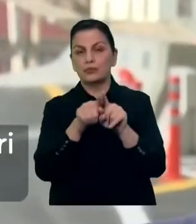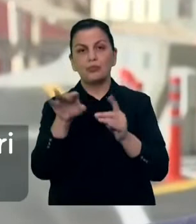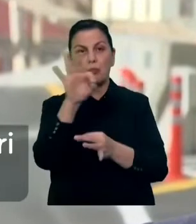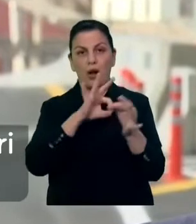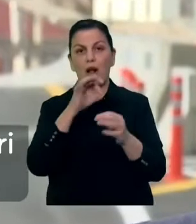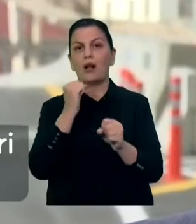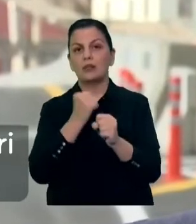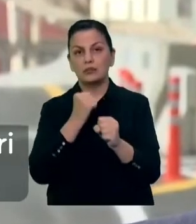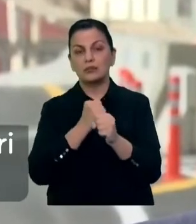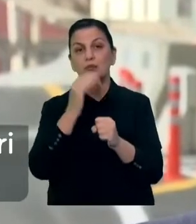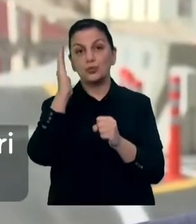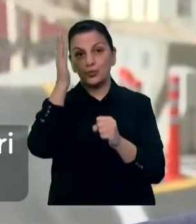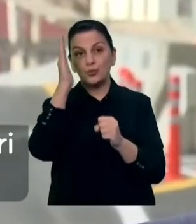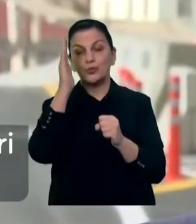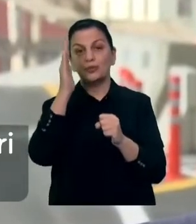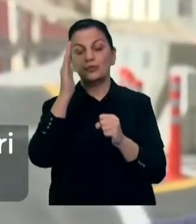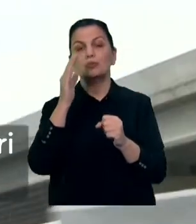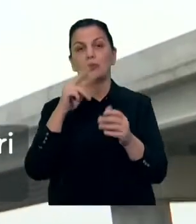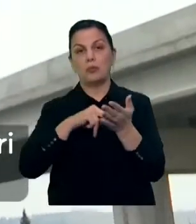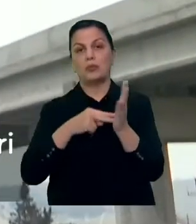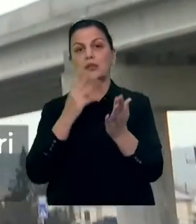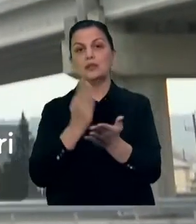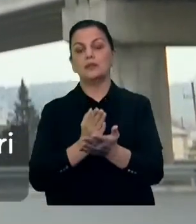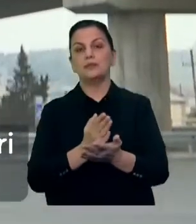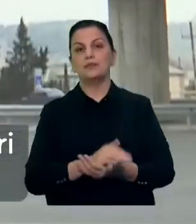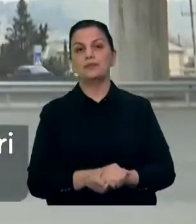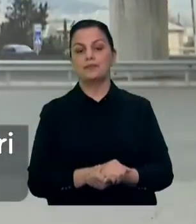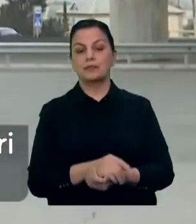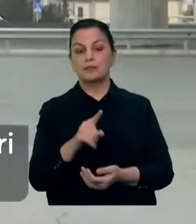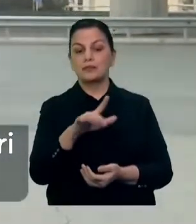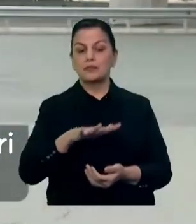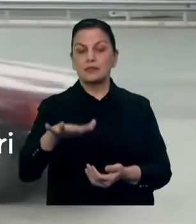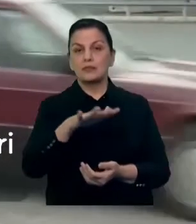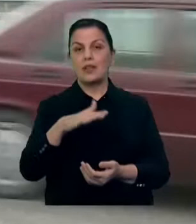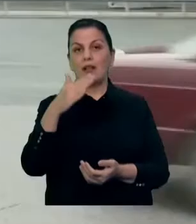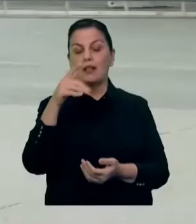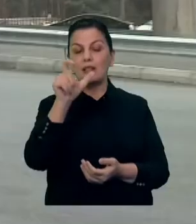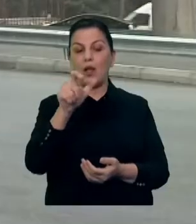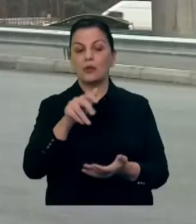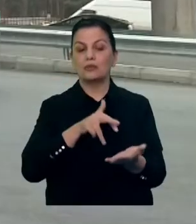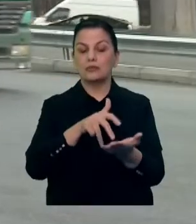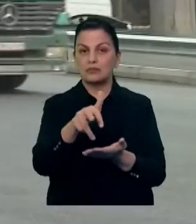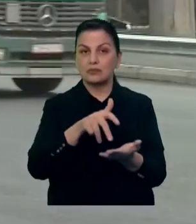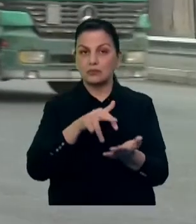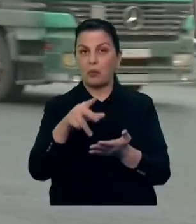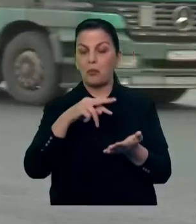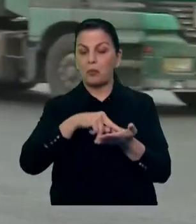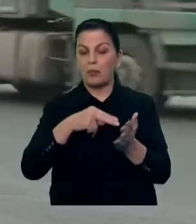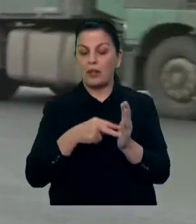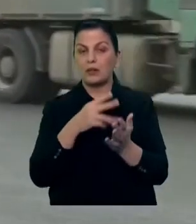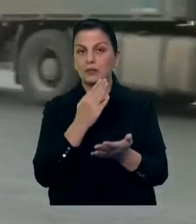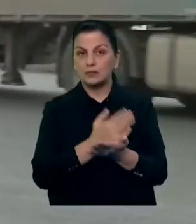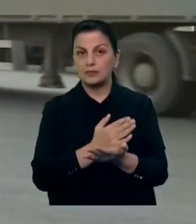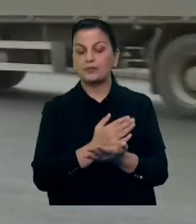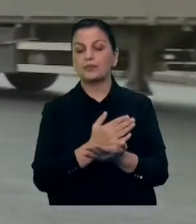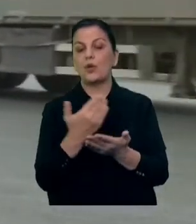icrası gələcəkdə yenidən hədəflənir. Ərazidə piyadaların da hərəkəti nəzərə alınıb. Belə ki, qovşaq ətrafında yeni